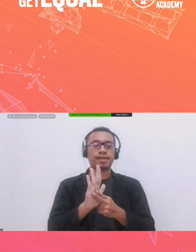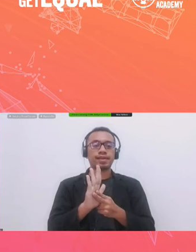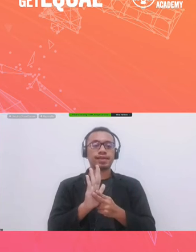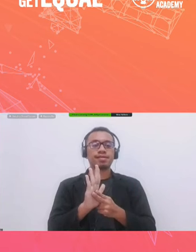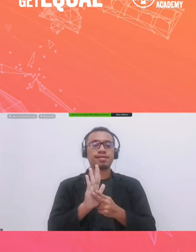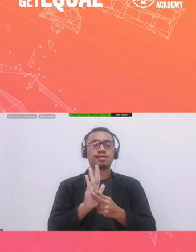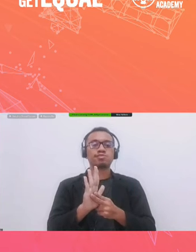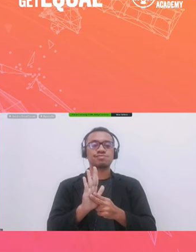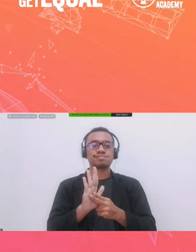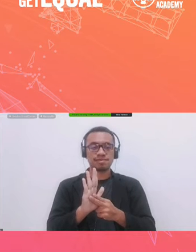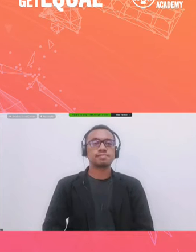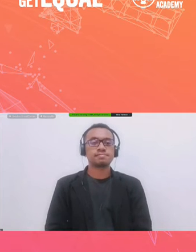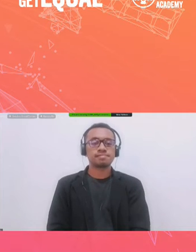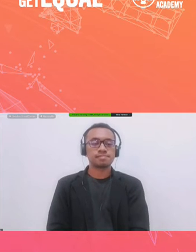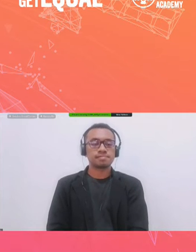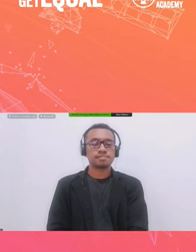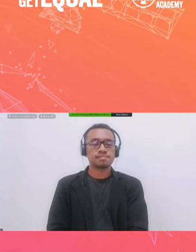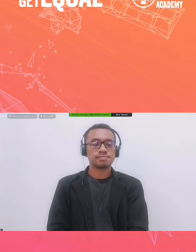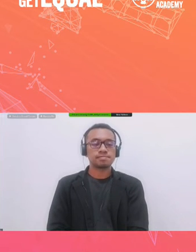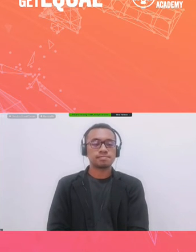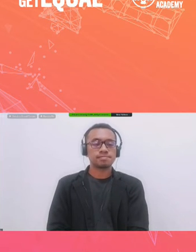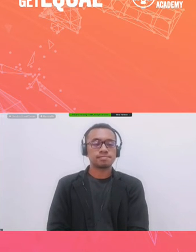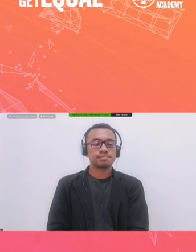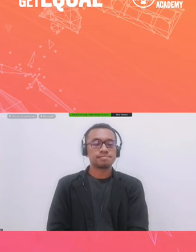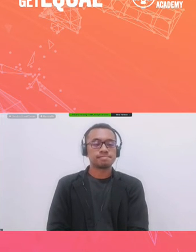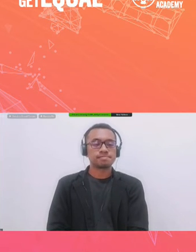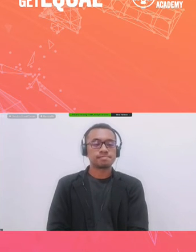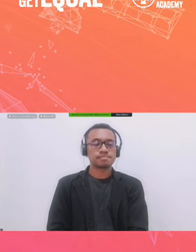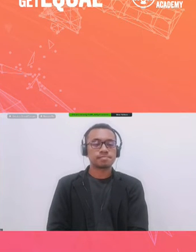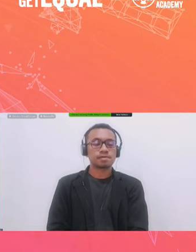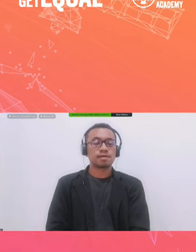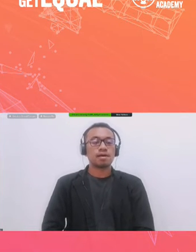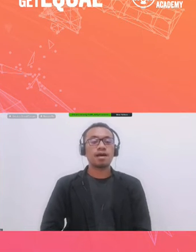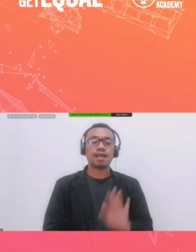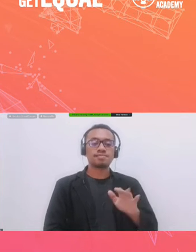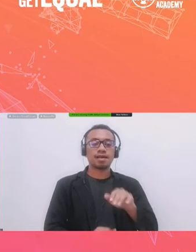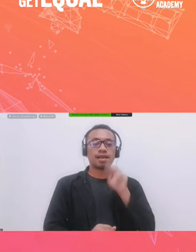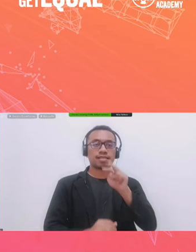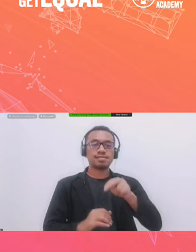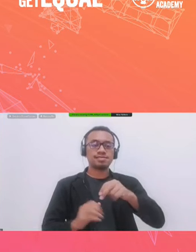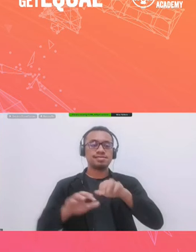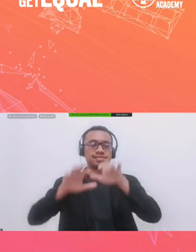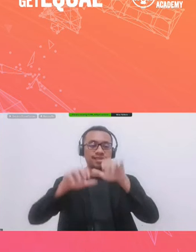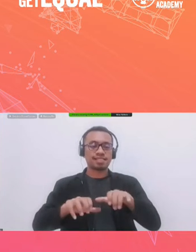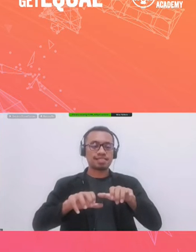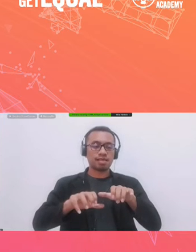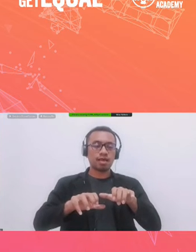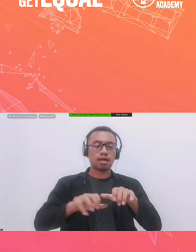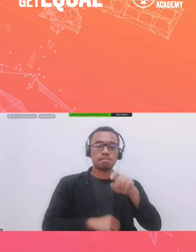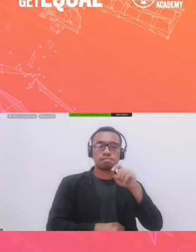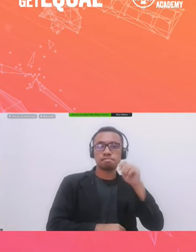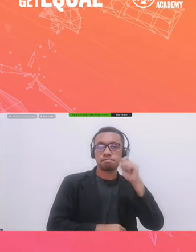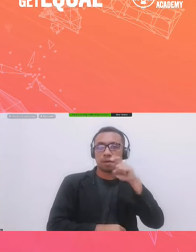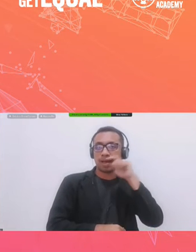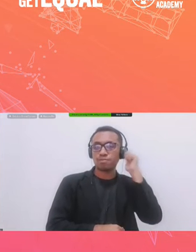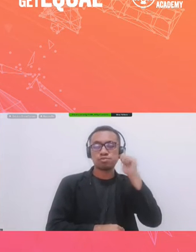bisa ditulis di chat box oleh panitia link-nya agar teman-teman, bapak-bapak, ibu-ibu sekalian bisa klik dan